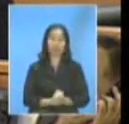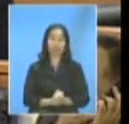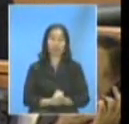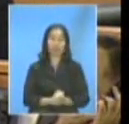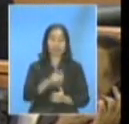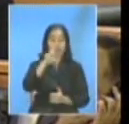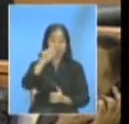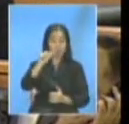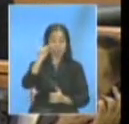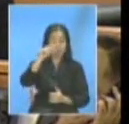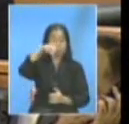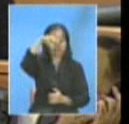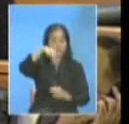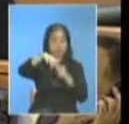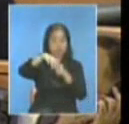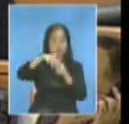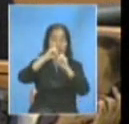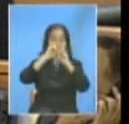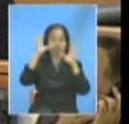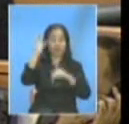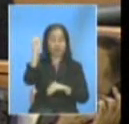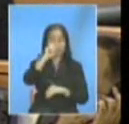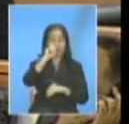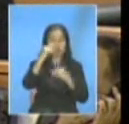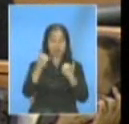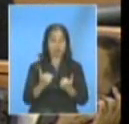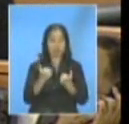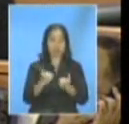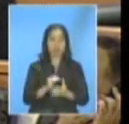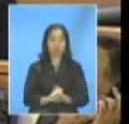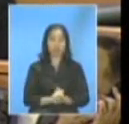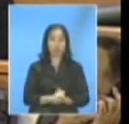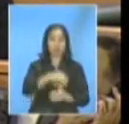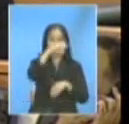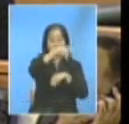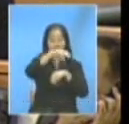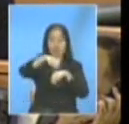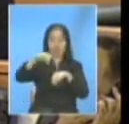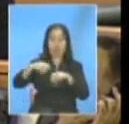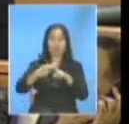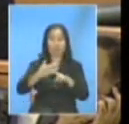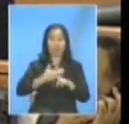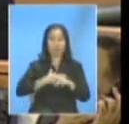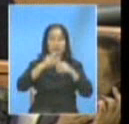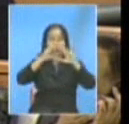นในองค์กรต่างๆสิ่งที่ได้ชัดเจนมากที่สุดวันนี้คือว่าเกือบทุกองค์กรภายใต้การนำของรัฐบาล